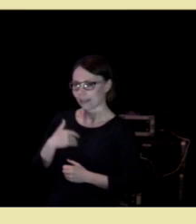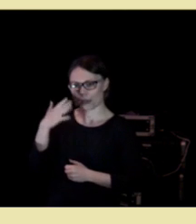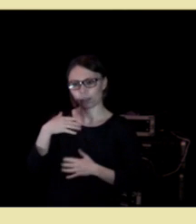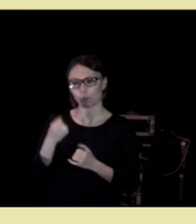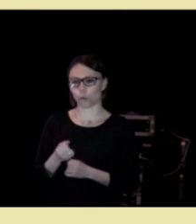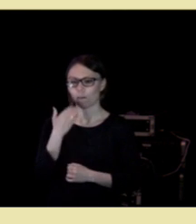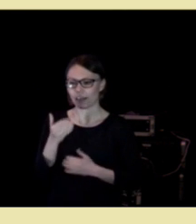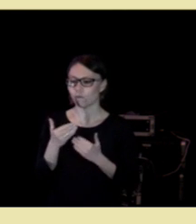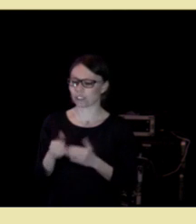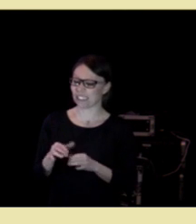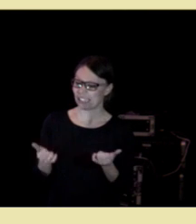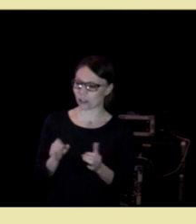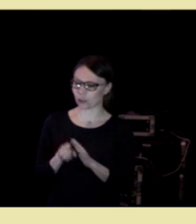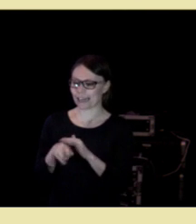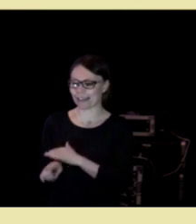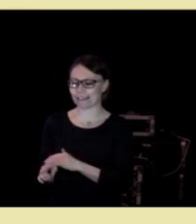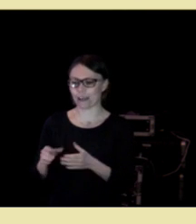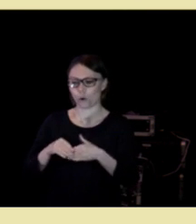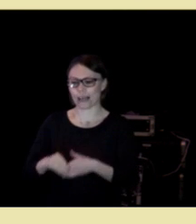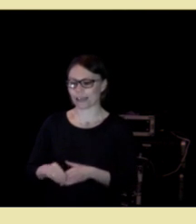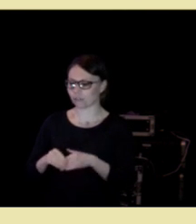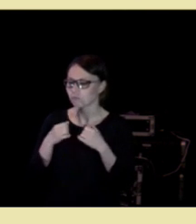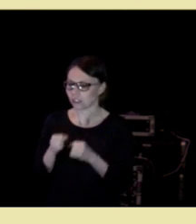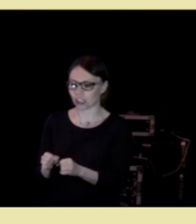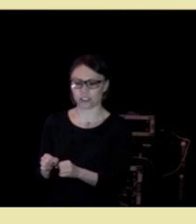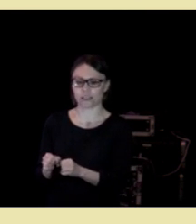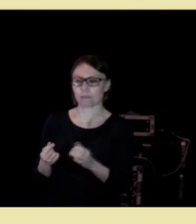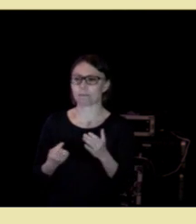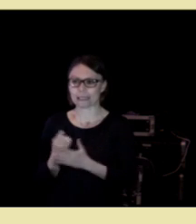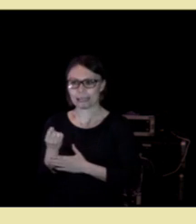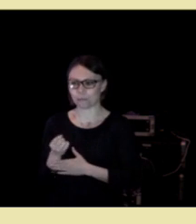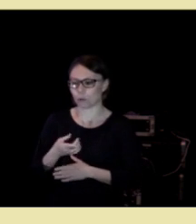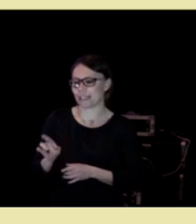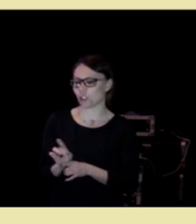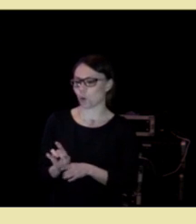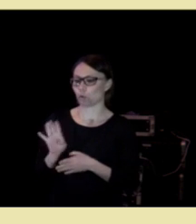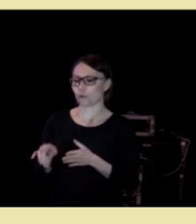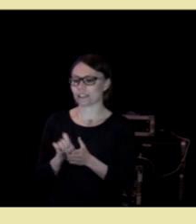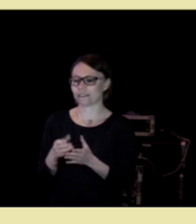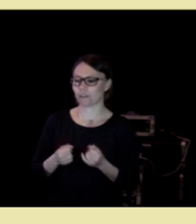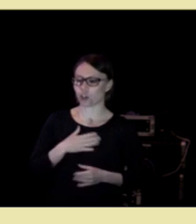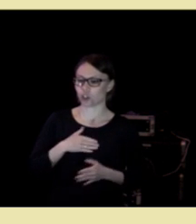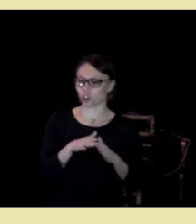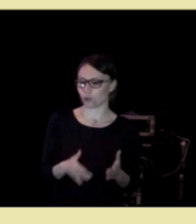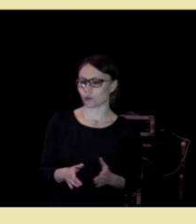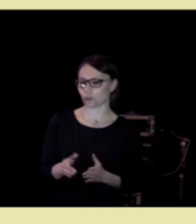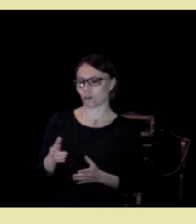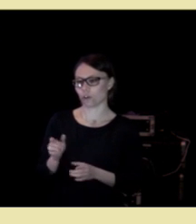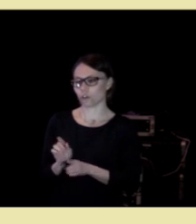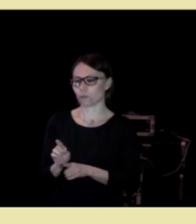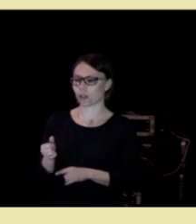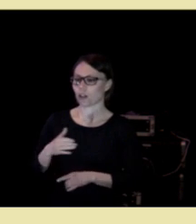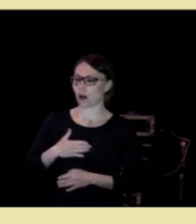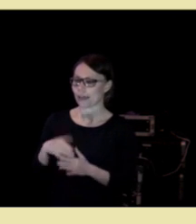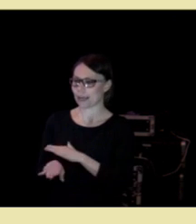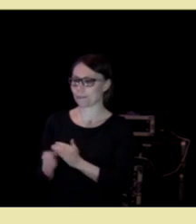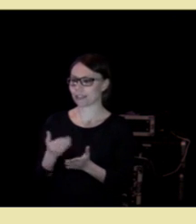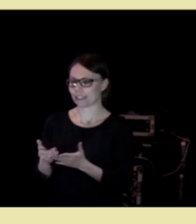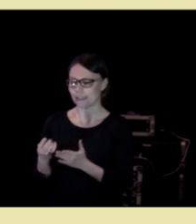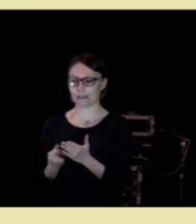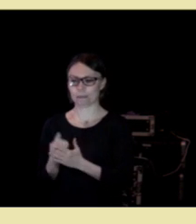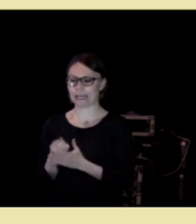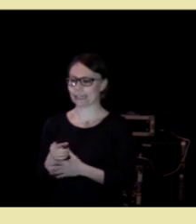være forholdsvis greit å selge inn til kollegene at den satser spesielt på de som utskrives fra sykehus og har hjemmetjeneste. Det en spesielt selektert